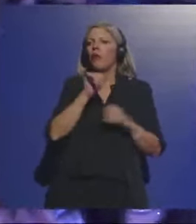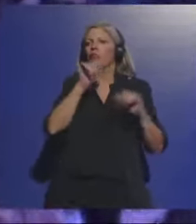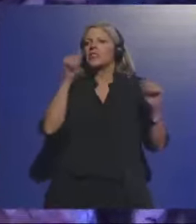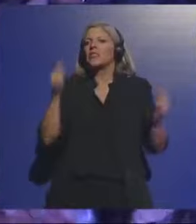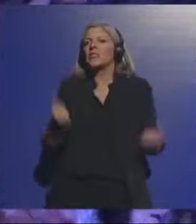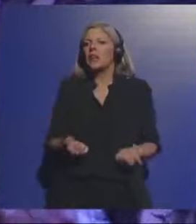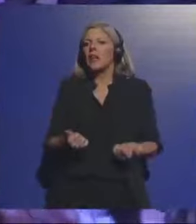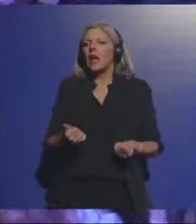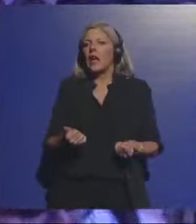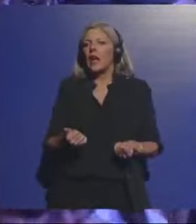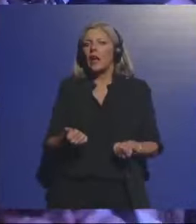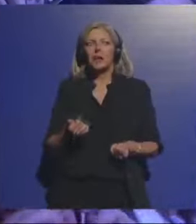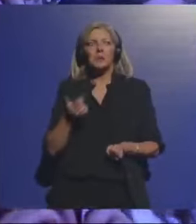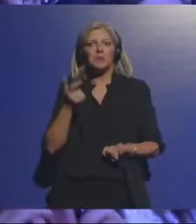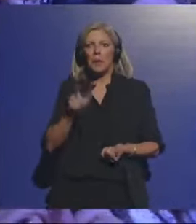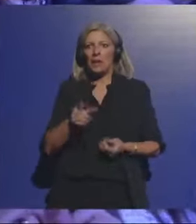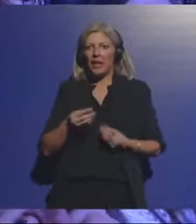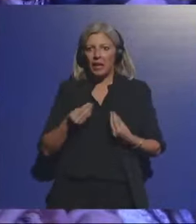perché